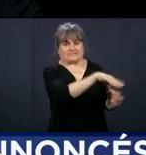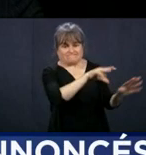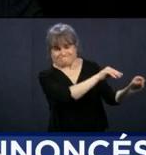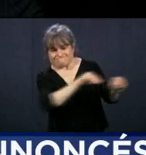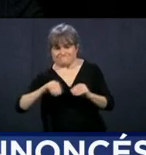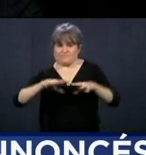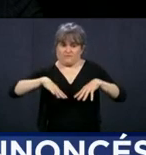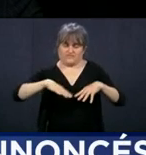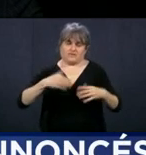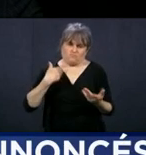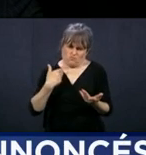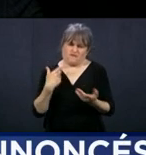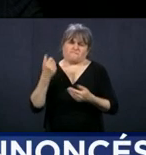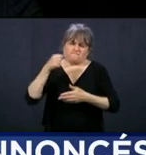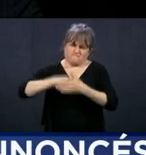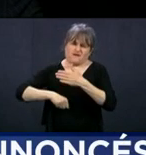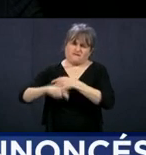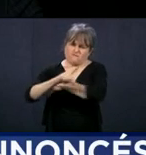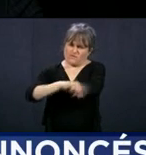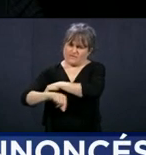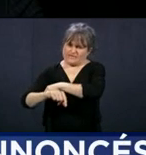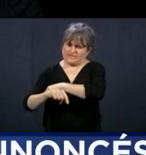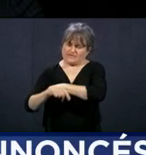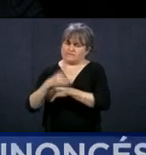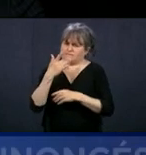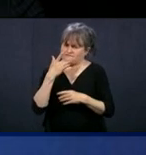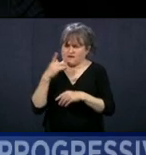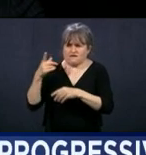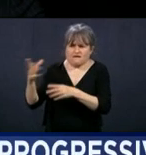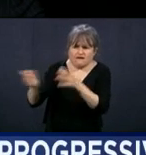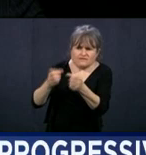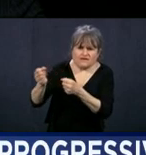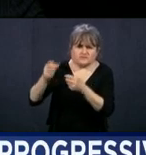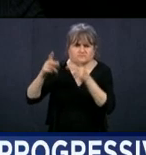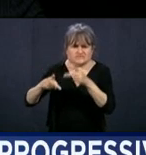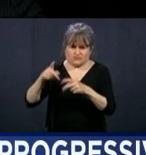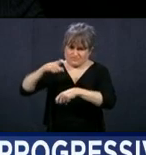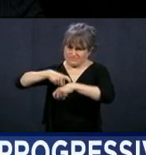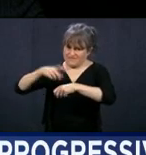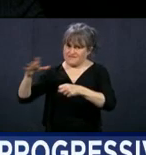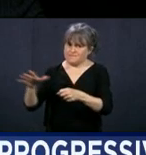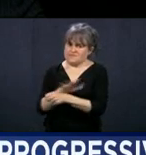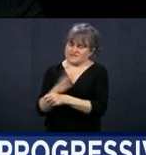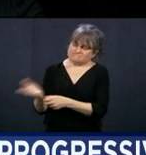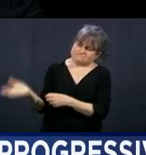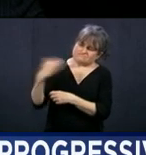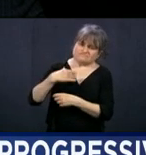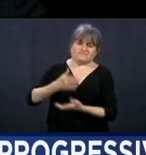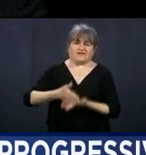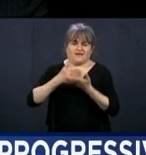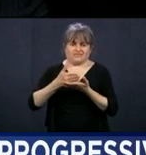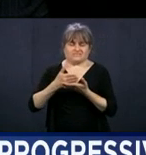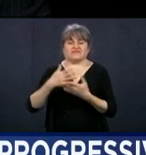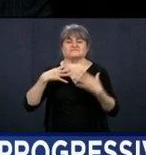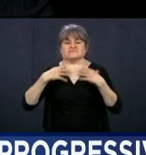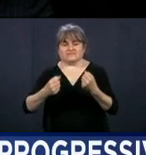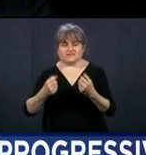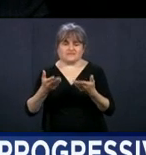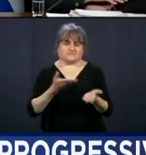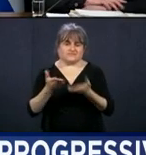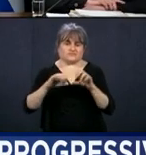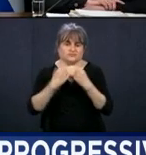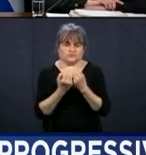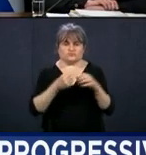d'autres stratégies pour faire en sorte qu'on ait des gens à temps plein qui viennent nous aider dans le réseau de la santé et des services sociaux. Merci. Maintenant, au tour de Mathieu